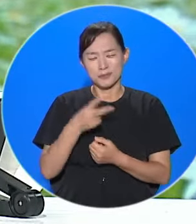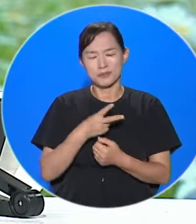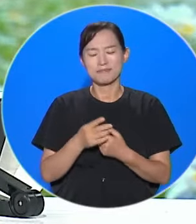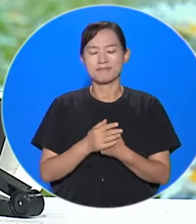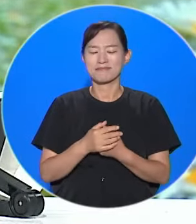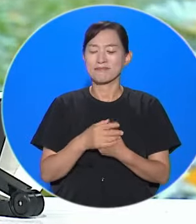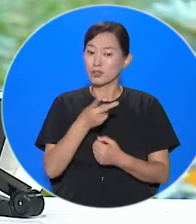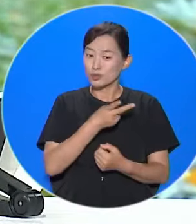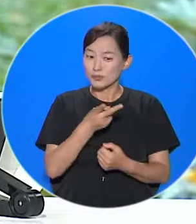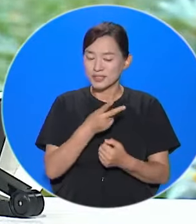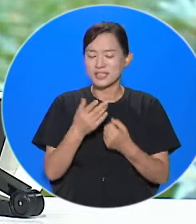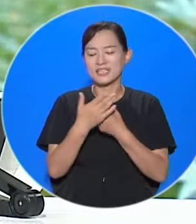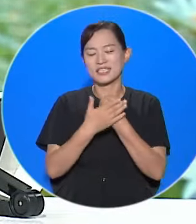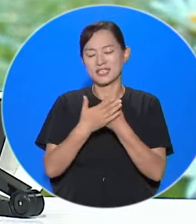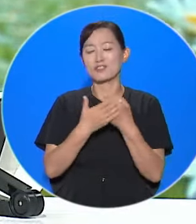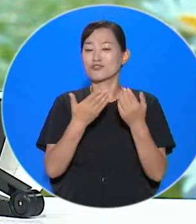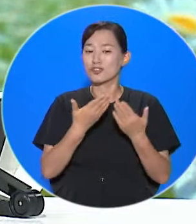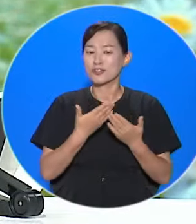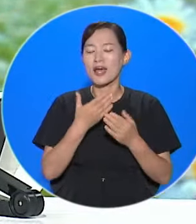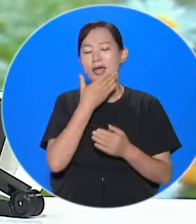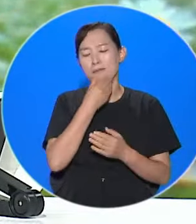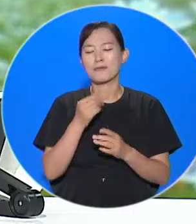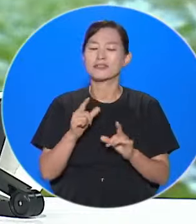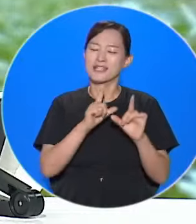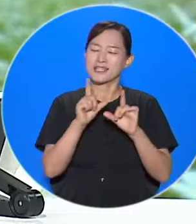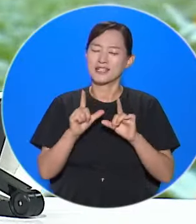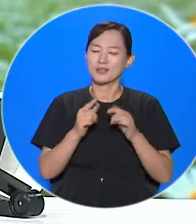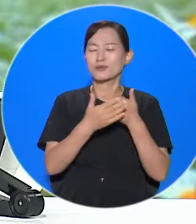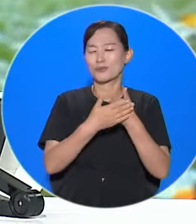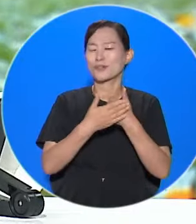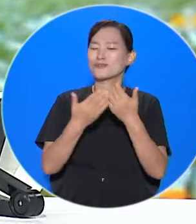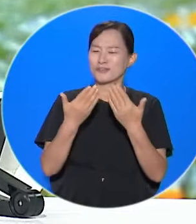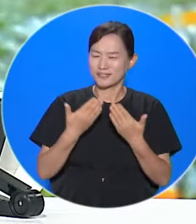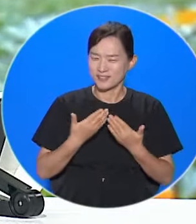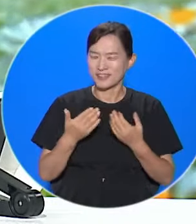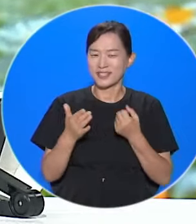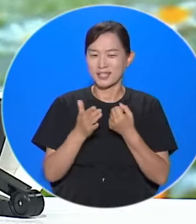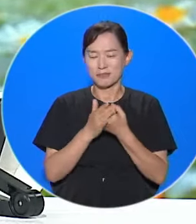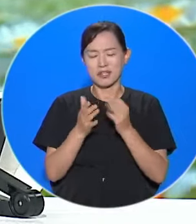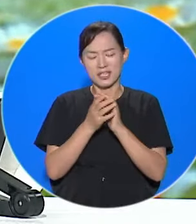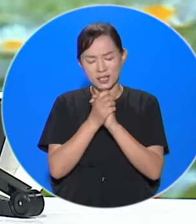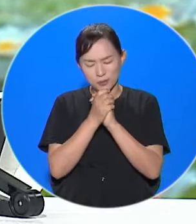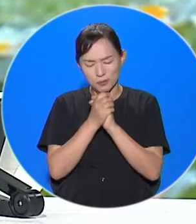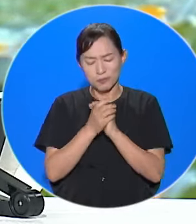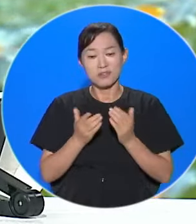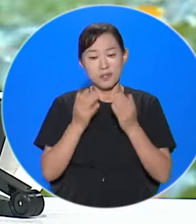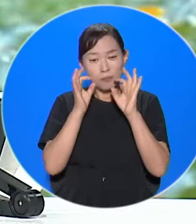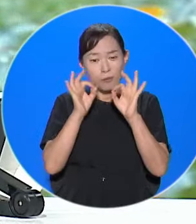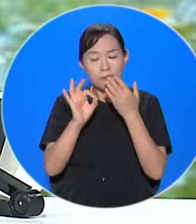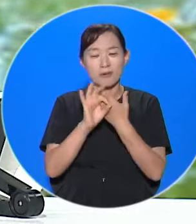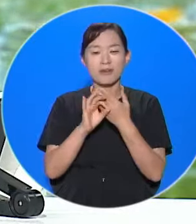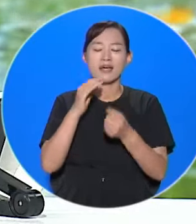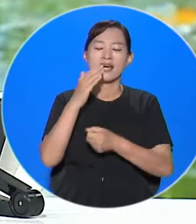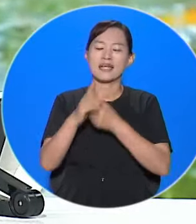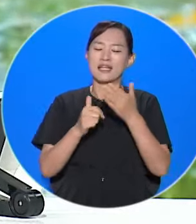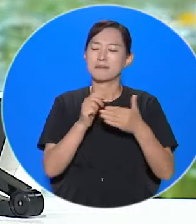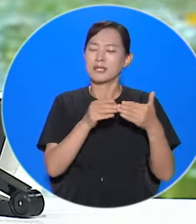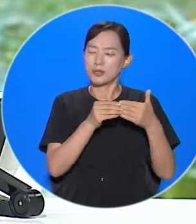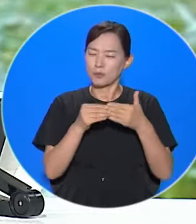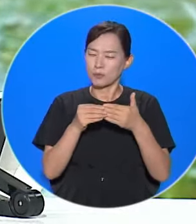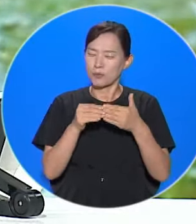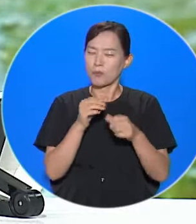주셔서 예. 또 행복하게 살아갈 수 있도록 도와주실 테니까 아멘. 예, 기도하다 보면 하나님의 인도하심이